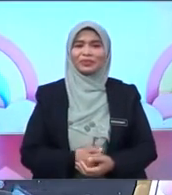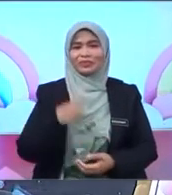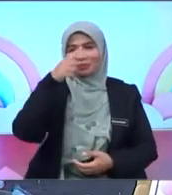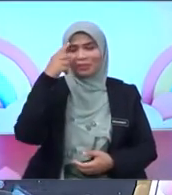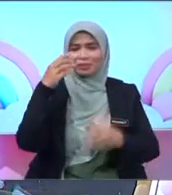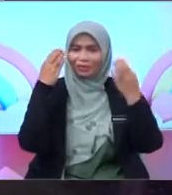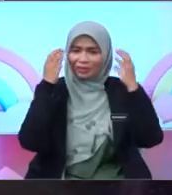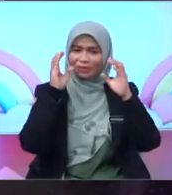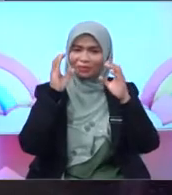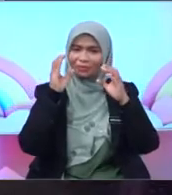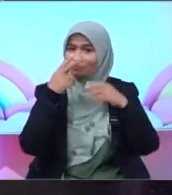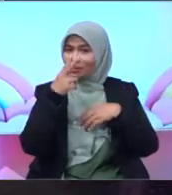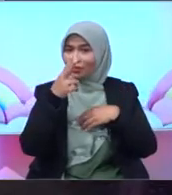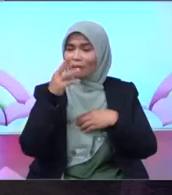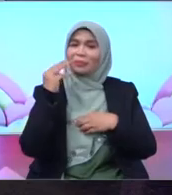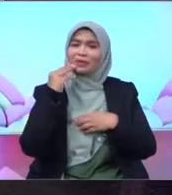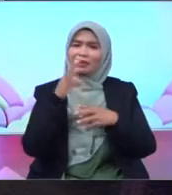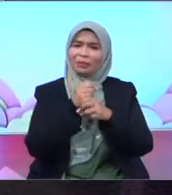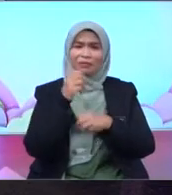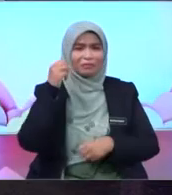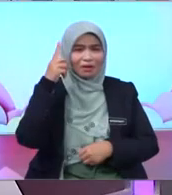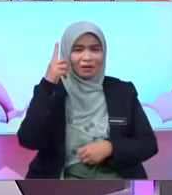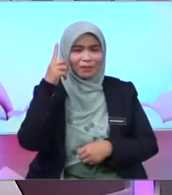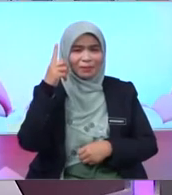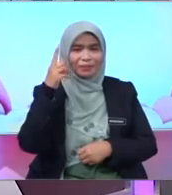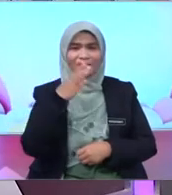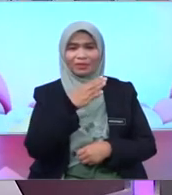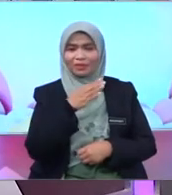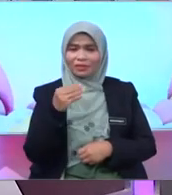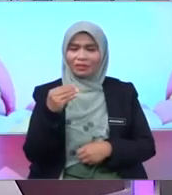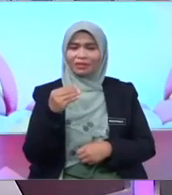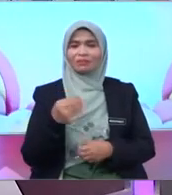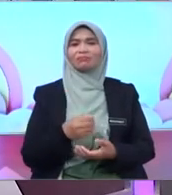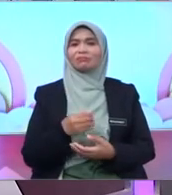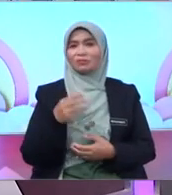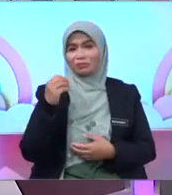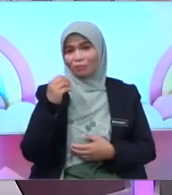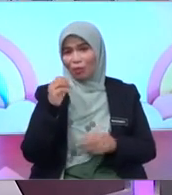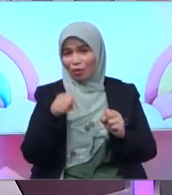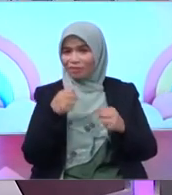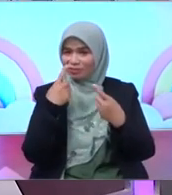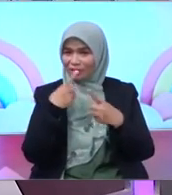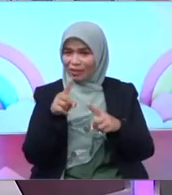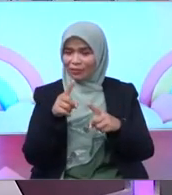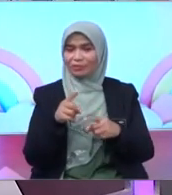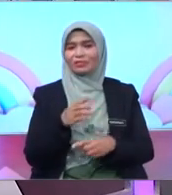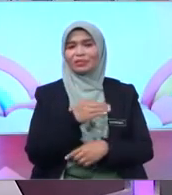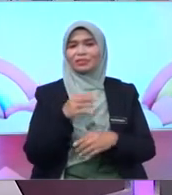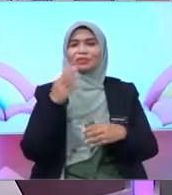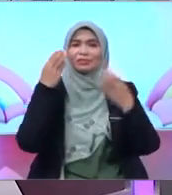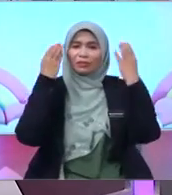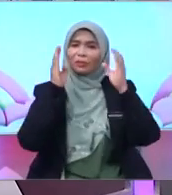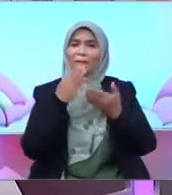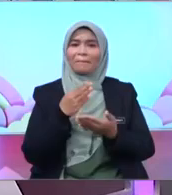Mira dapat fahami dan dengan situasinya Cikgu bagi fahami dan boleh jawabnya Ceko bagi tiga